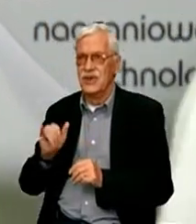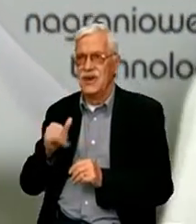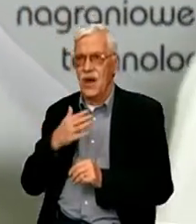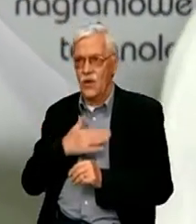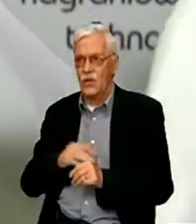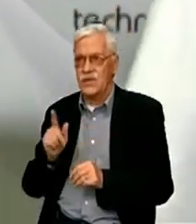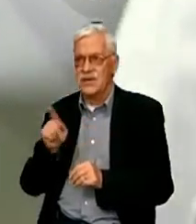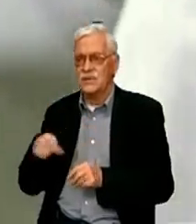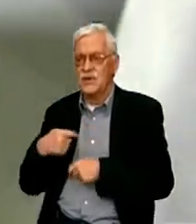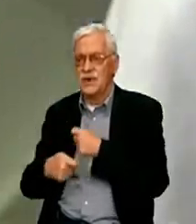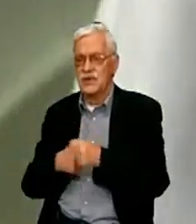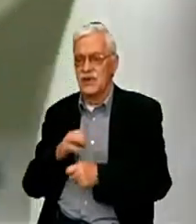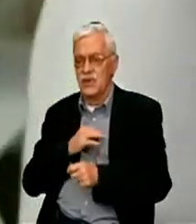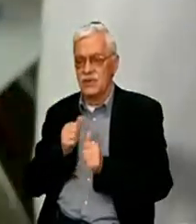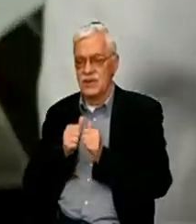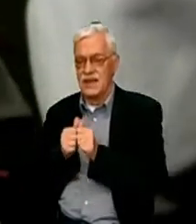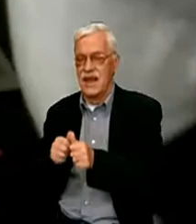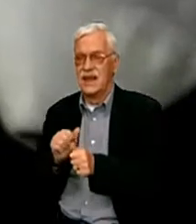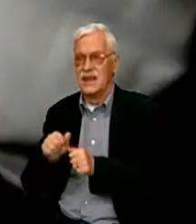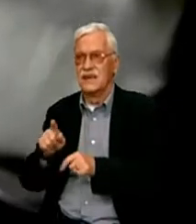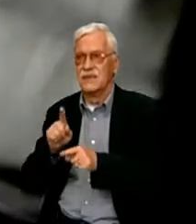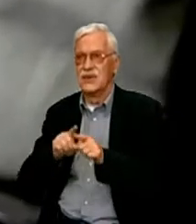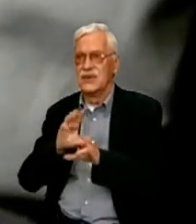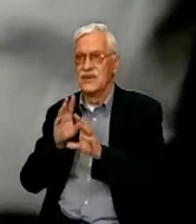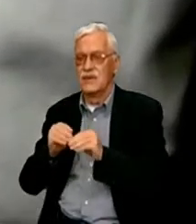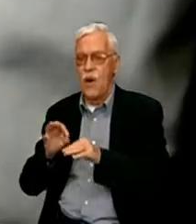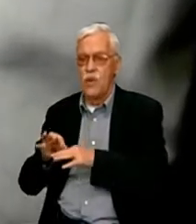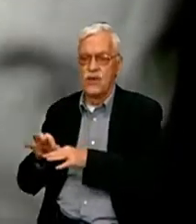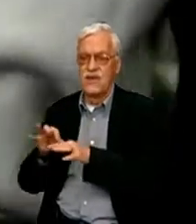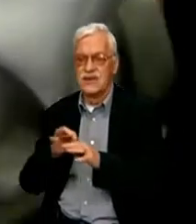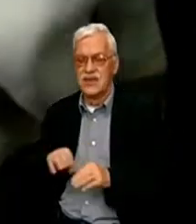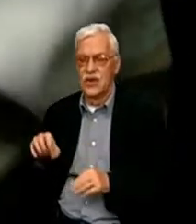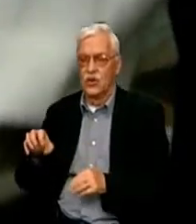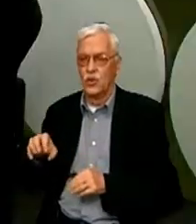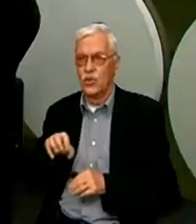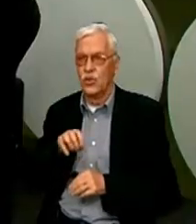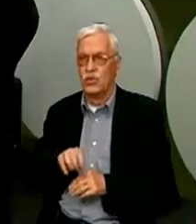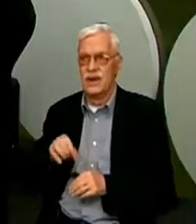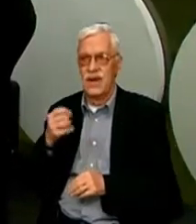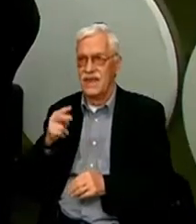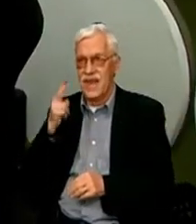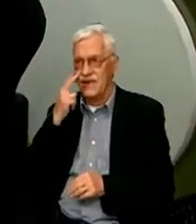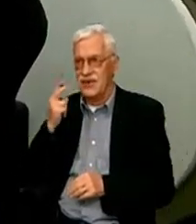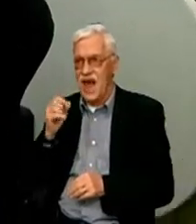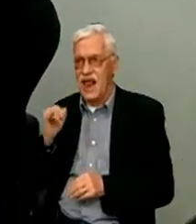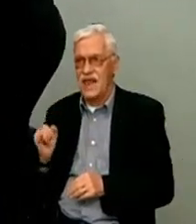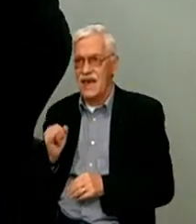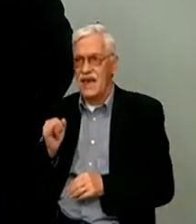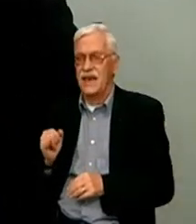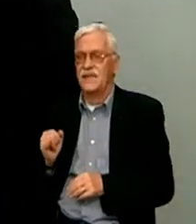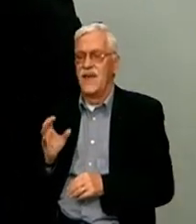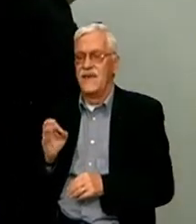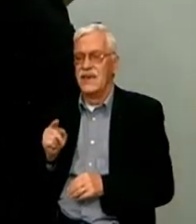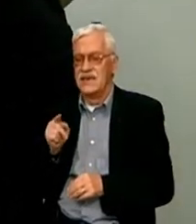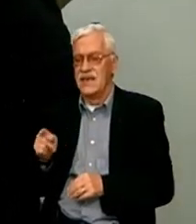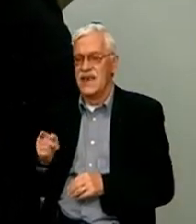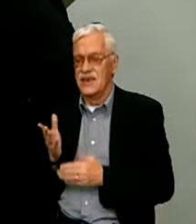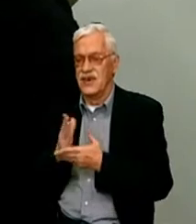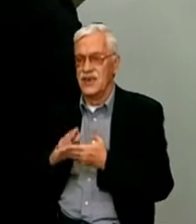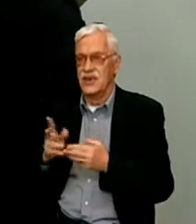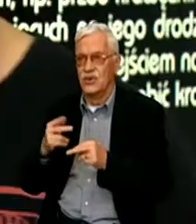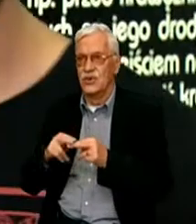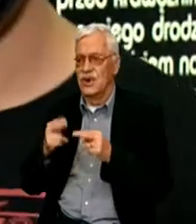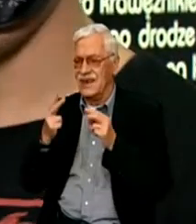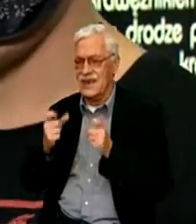pracować. Moimi zadaniami są przede wszystkim oprowadzenie grupy po części niewidzialnej, czyli w tej części, w której